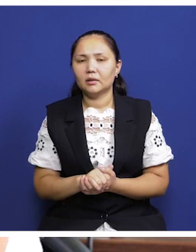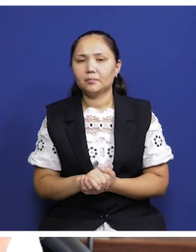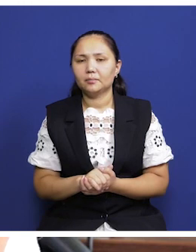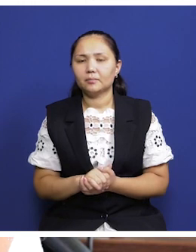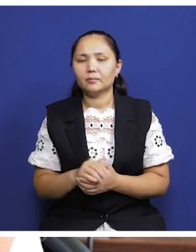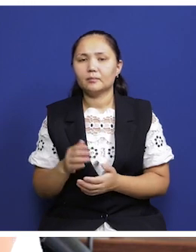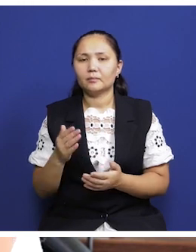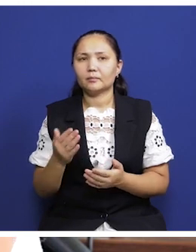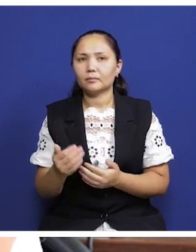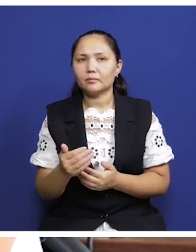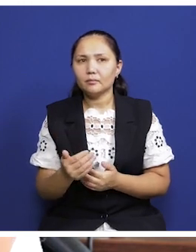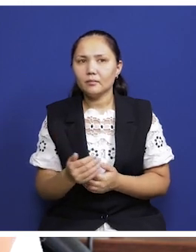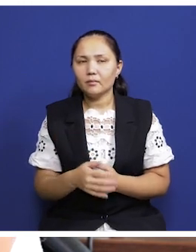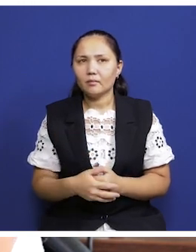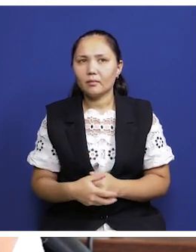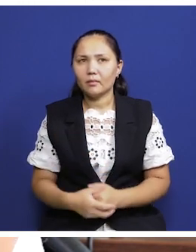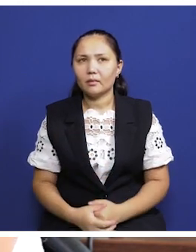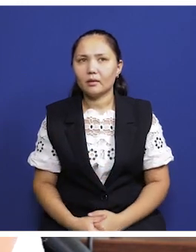Бірақ енді соның өзін